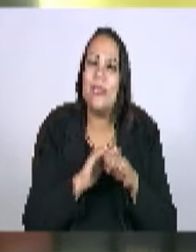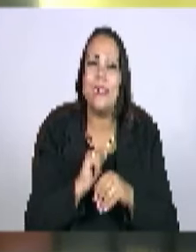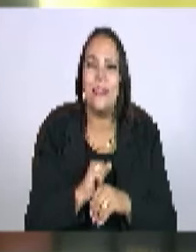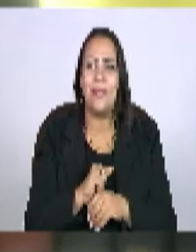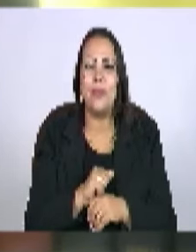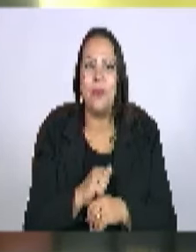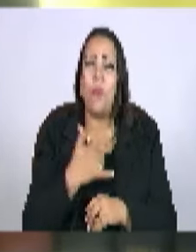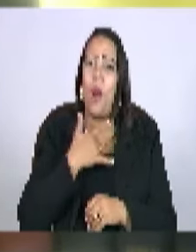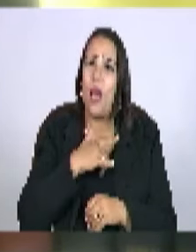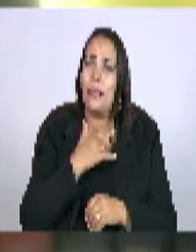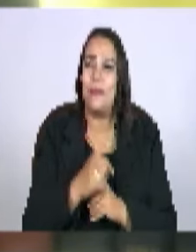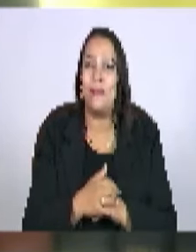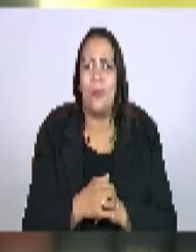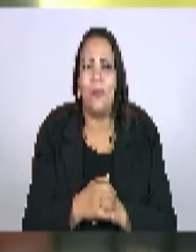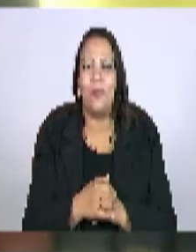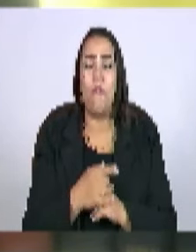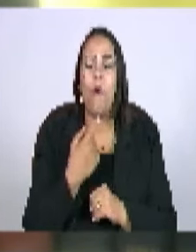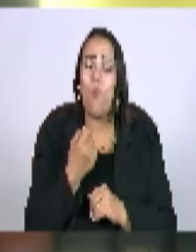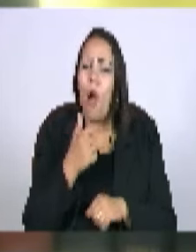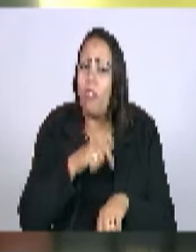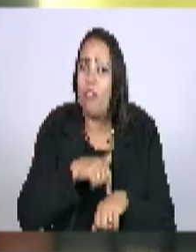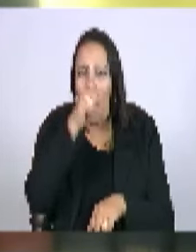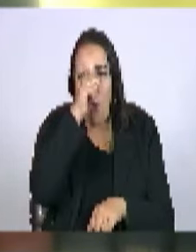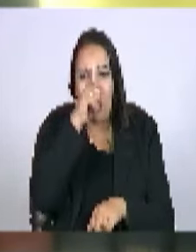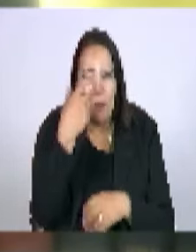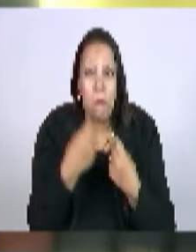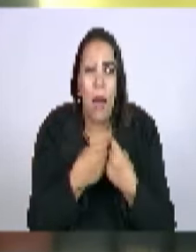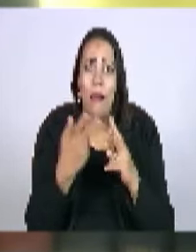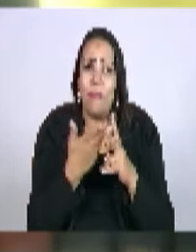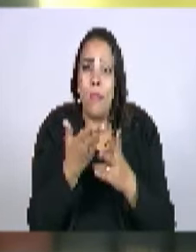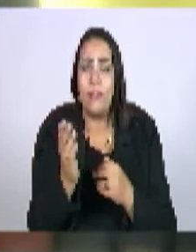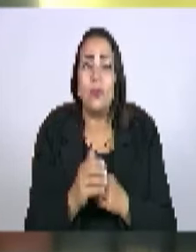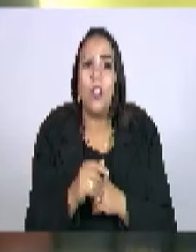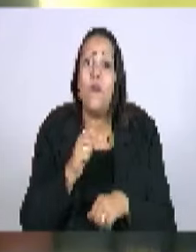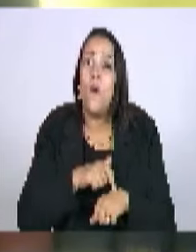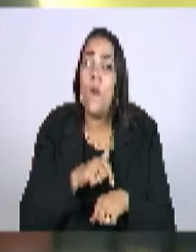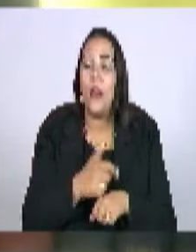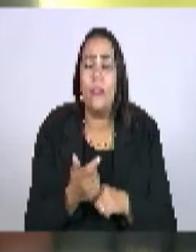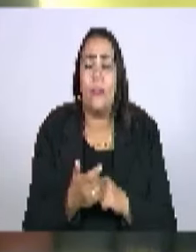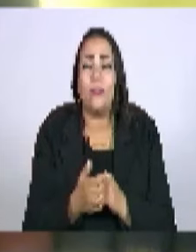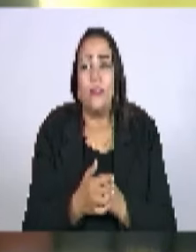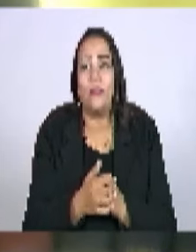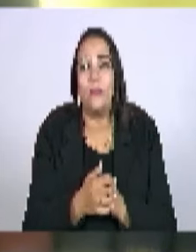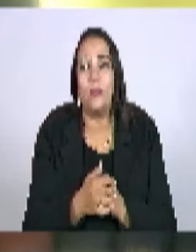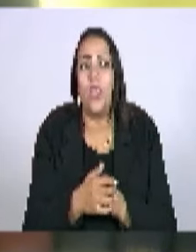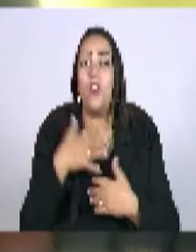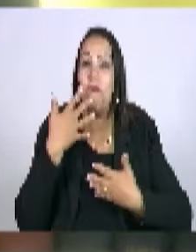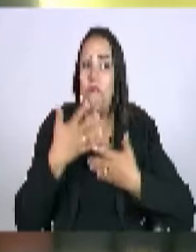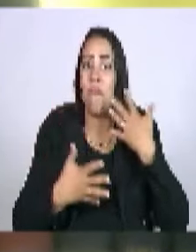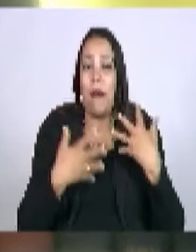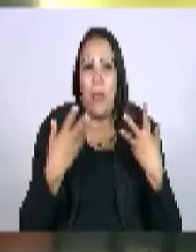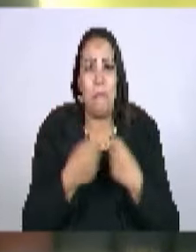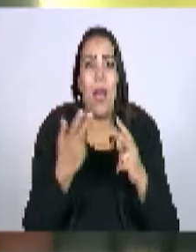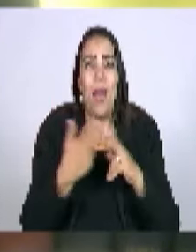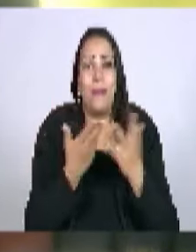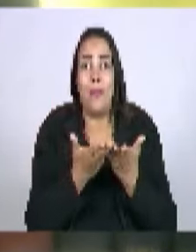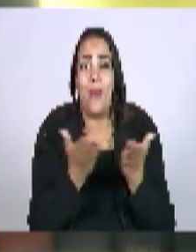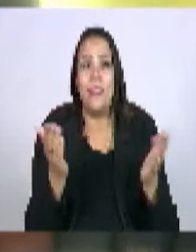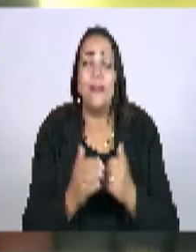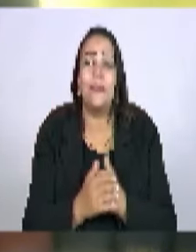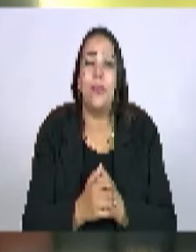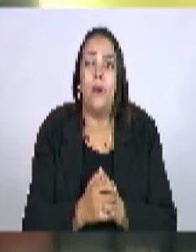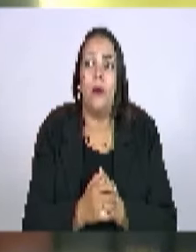بالمشاعر في لحظات الحزن مع الاخرين في لحظات الفرح اللي بيمروا